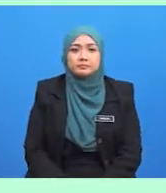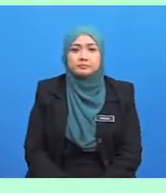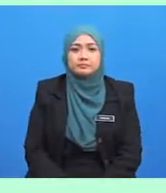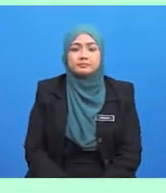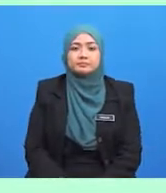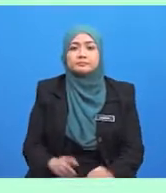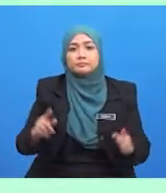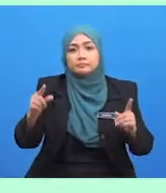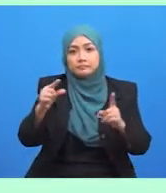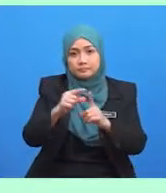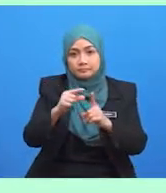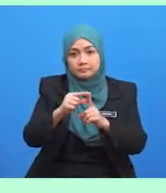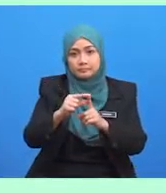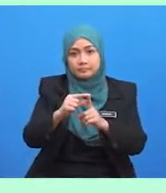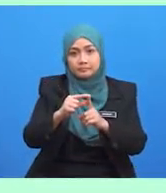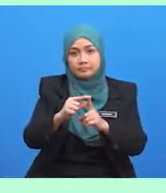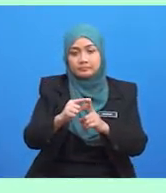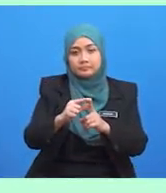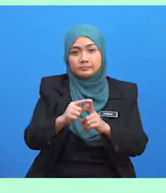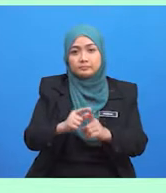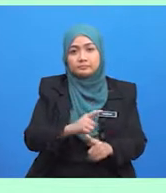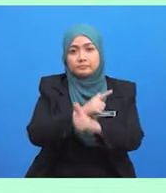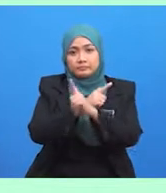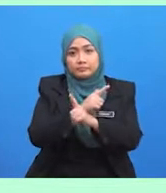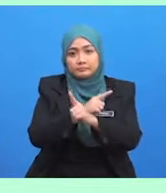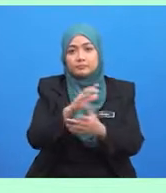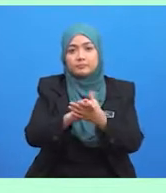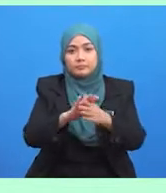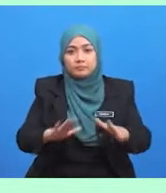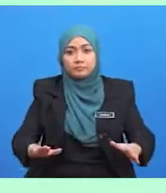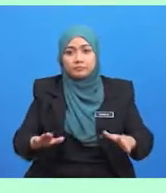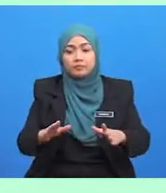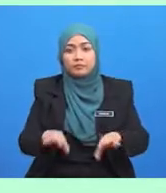Larangan keselamatan atau kepentingan negara merupakan kata kuncinya.